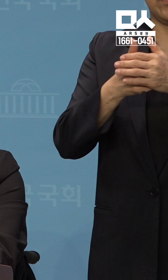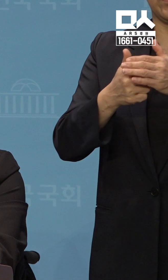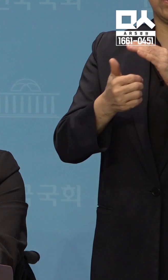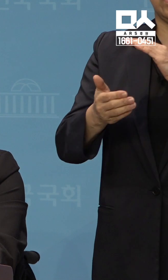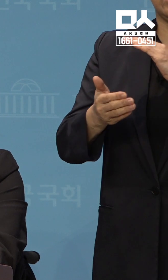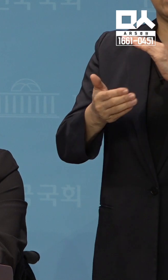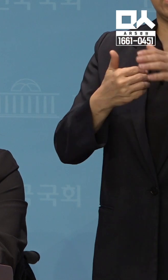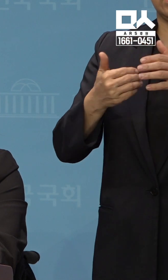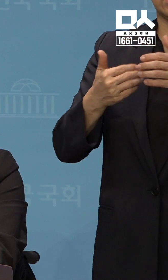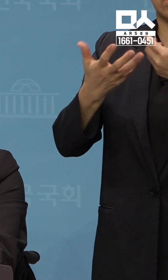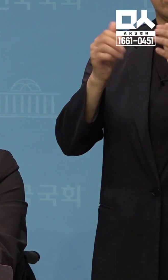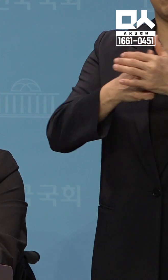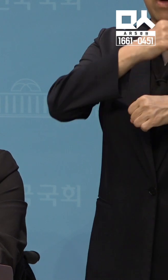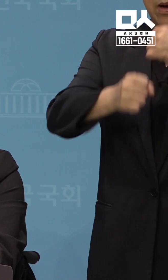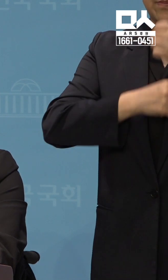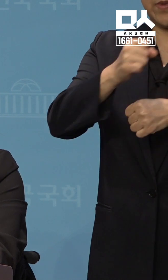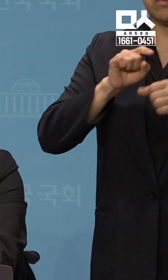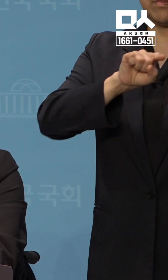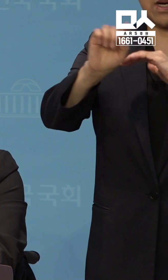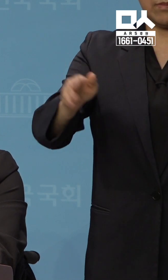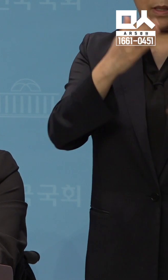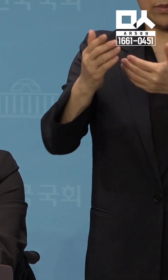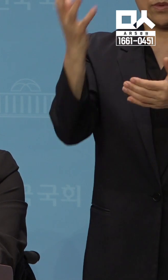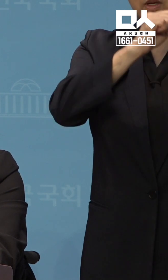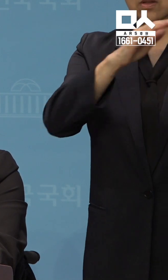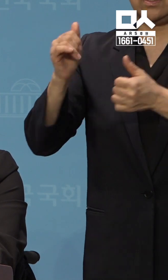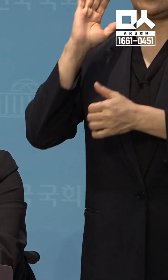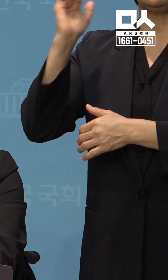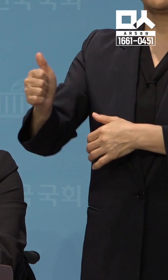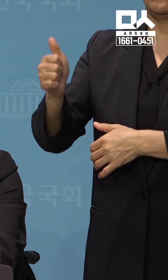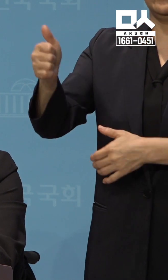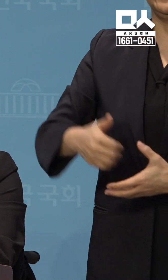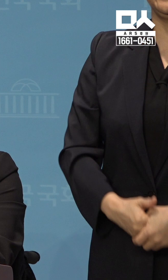기간을 앞세워 마구잡이 압수 수색과 소환 조사를 하는